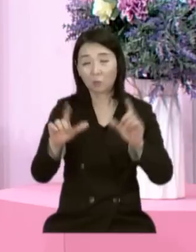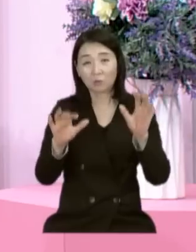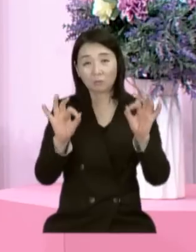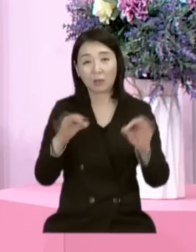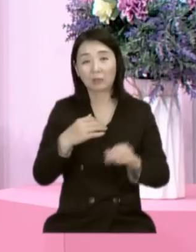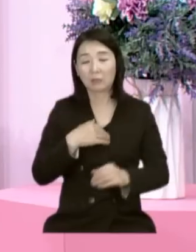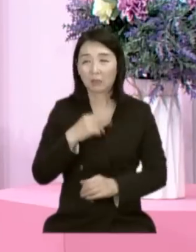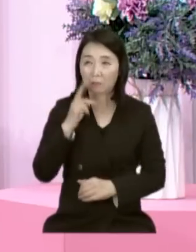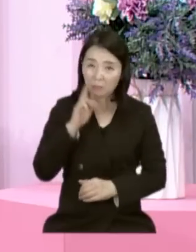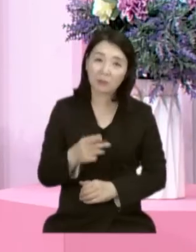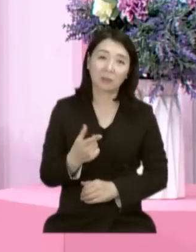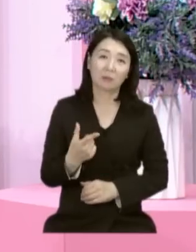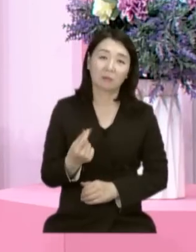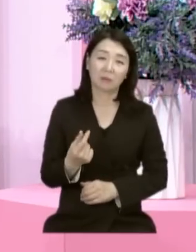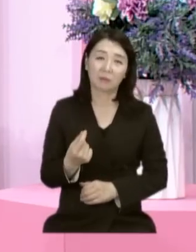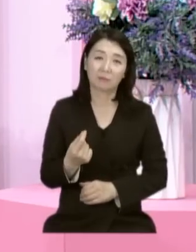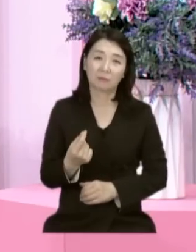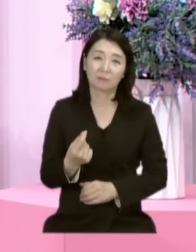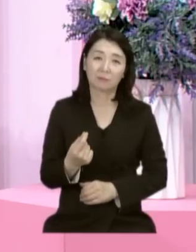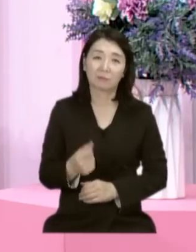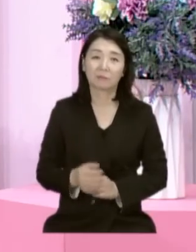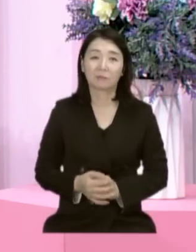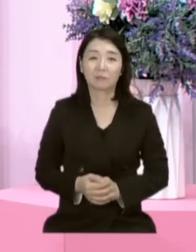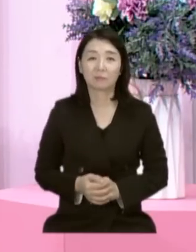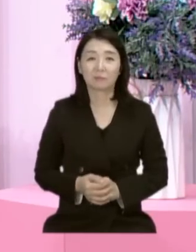참 내가 비참하구나. 네. 그래서